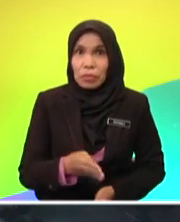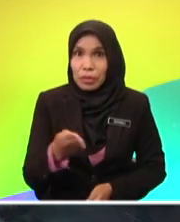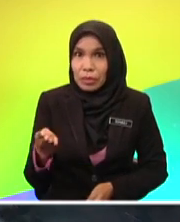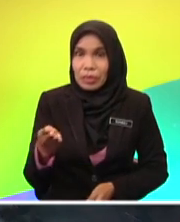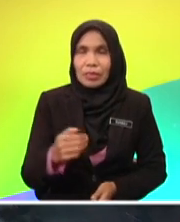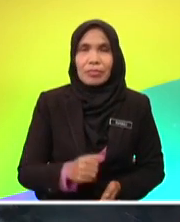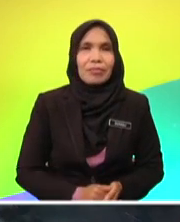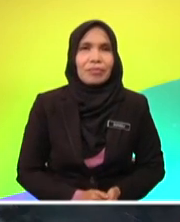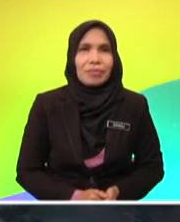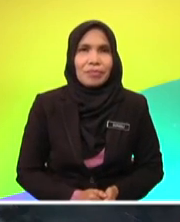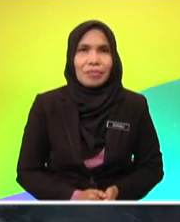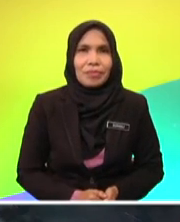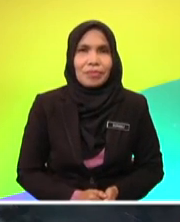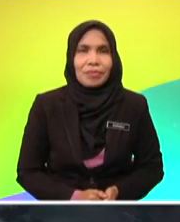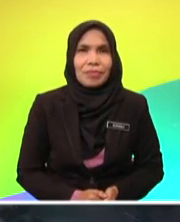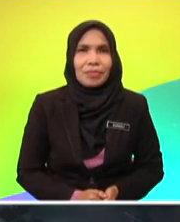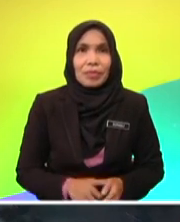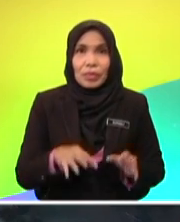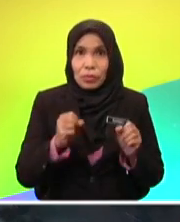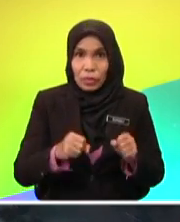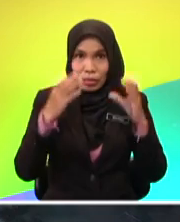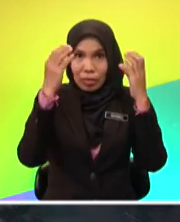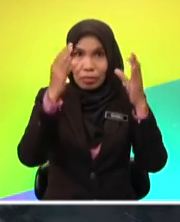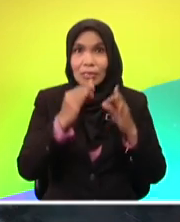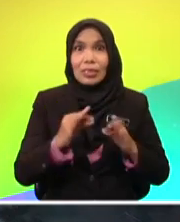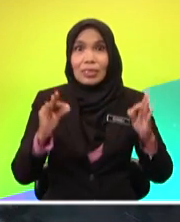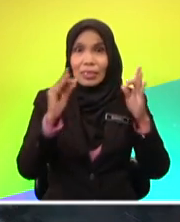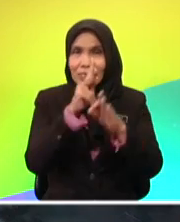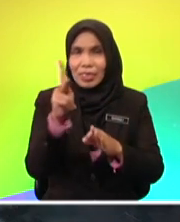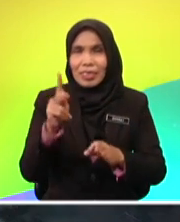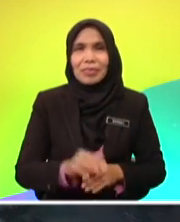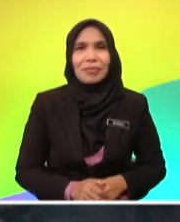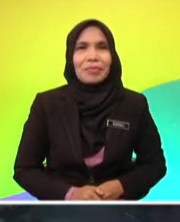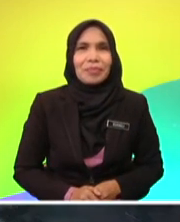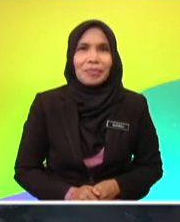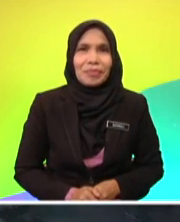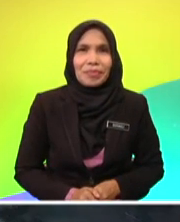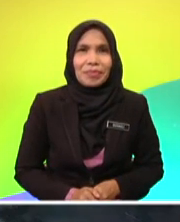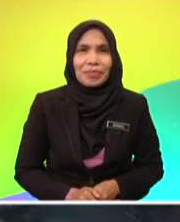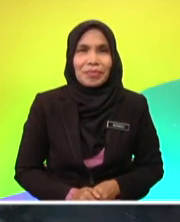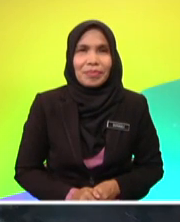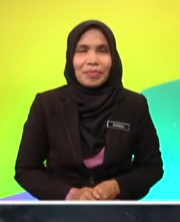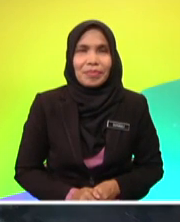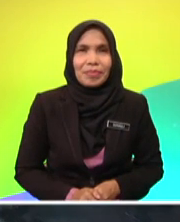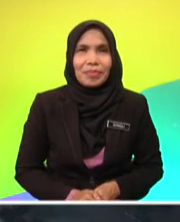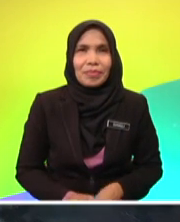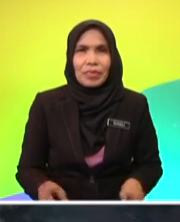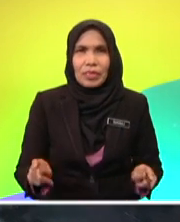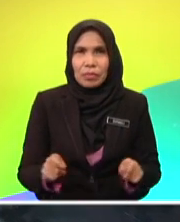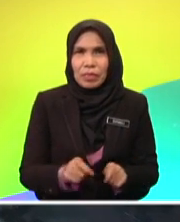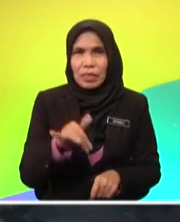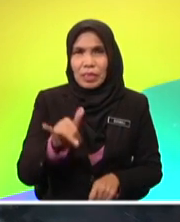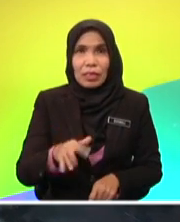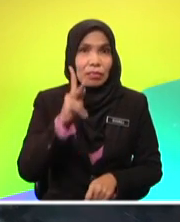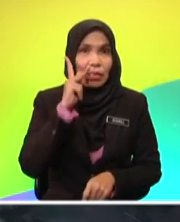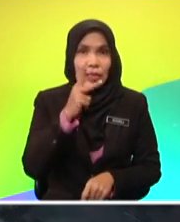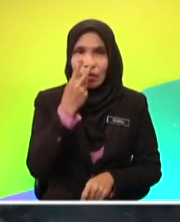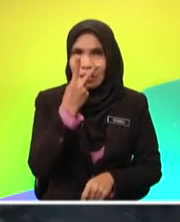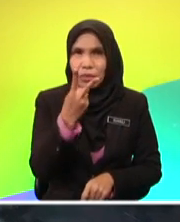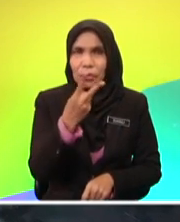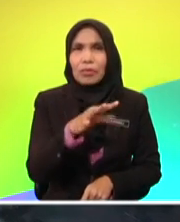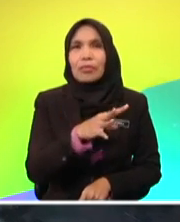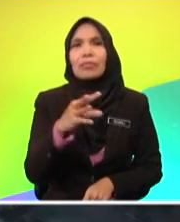gimmick tadi. Boleh Cikgu kongsikan topiknya? Okey, boleh Kak Rina. Okey, seperti yang Kak Rina lihat dan juga anak-anak kat rumah